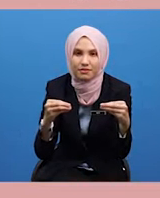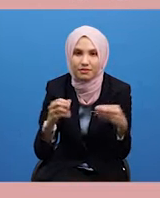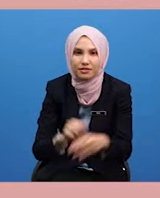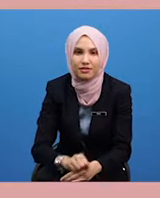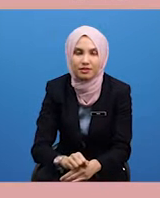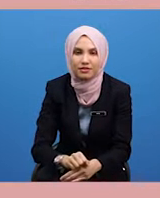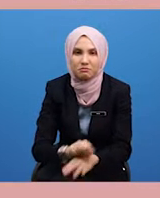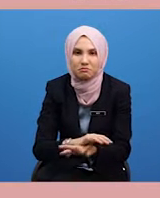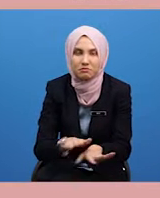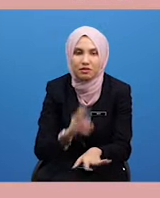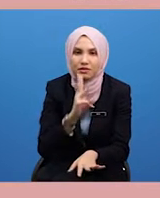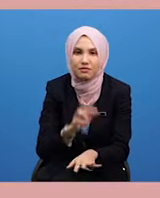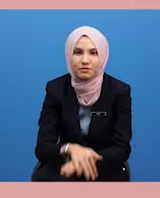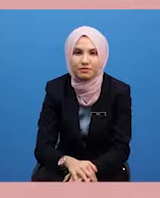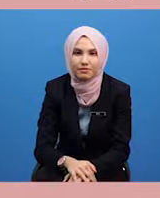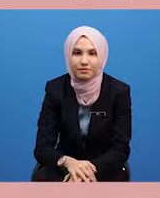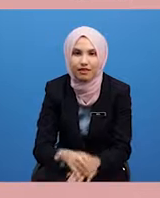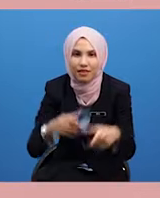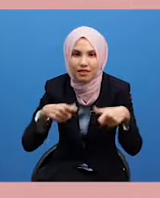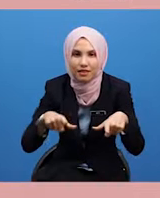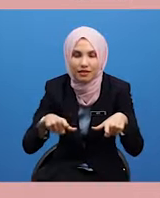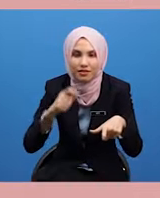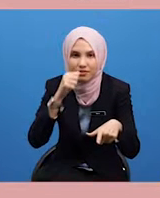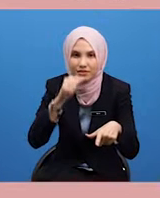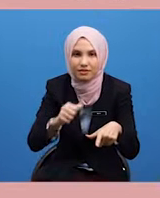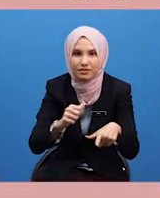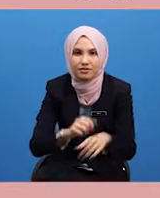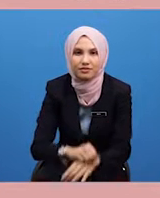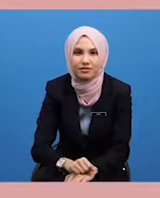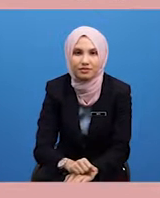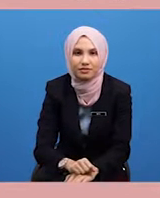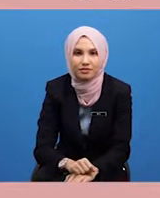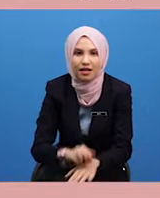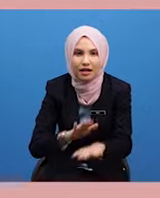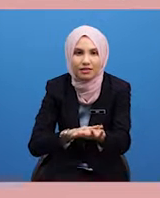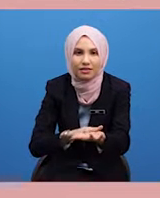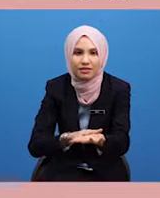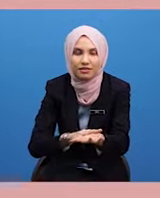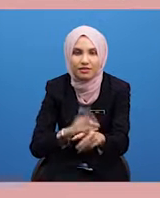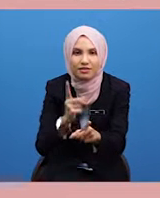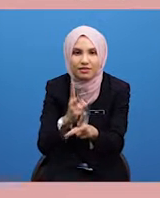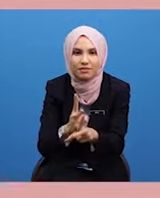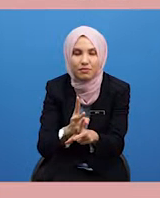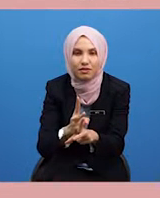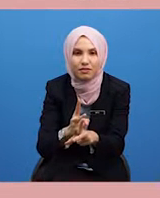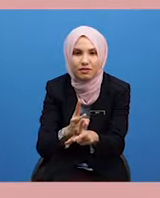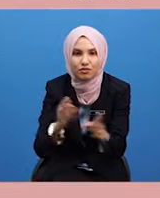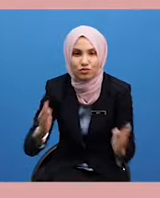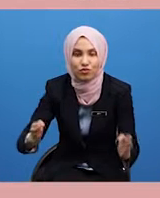atau tidak dibasahkan. Letakkan sebiji benih kacang hijau di atasnya dan simpan pada suhu